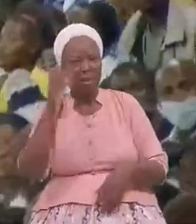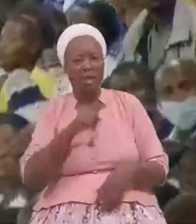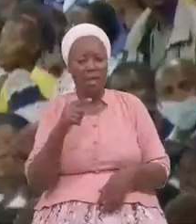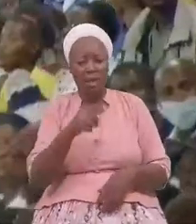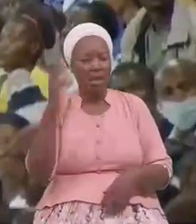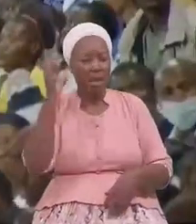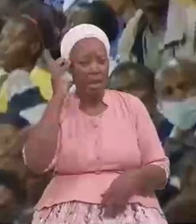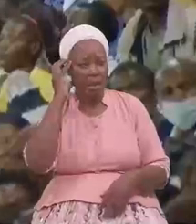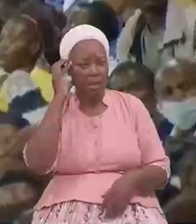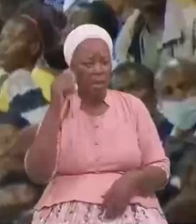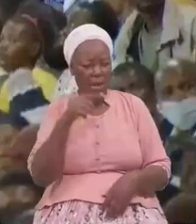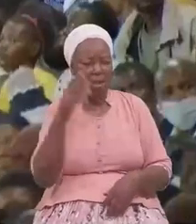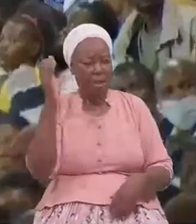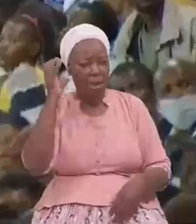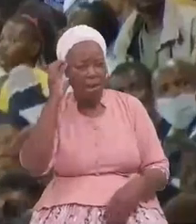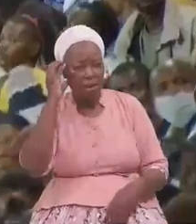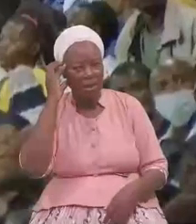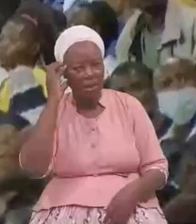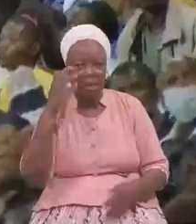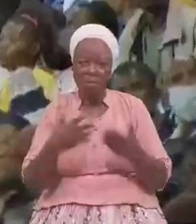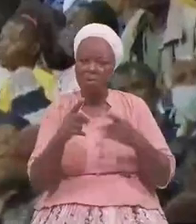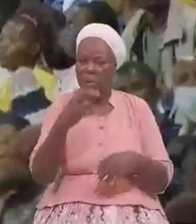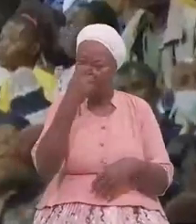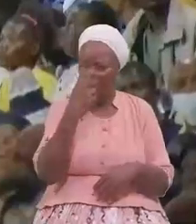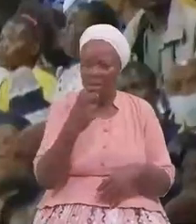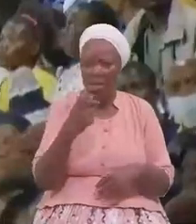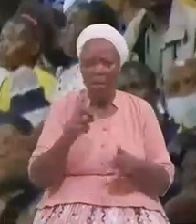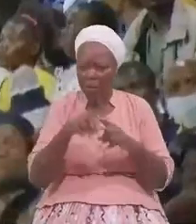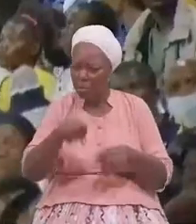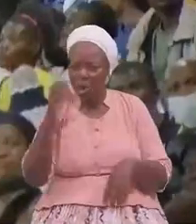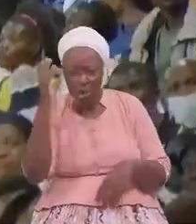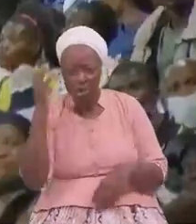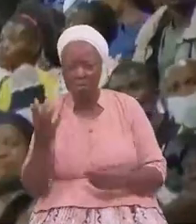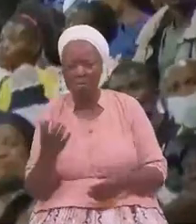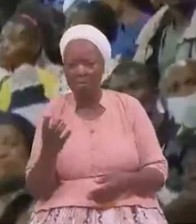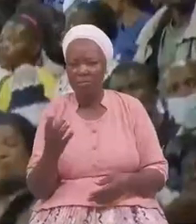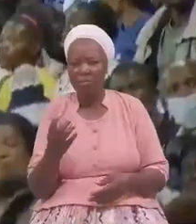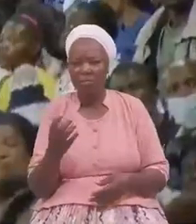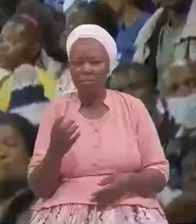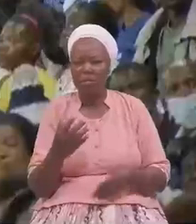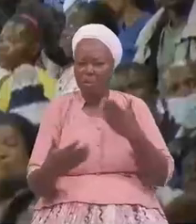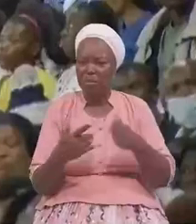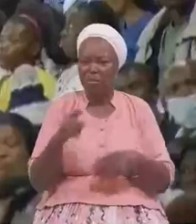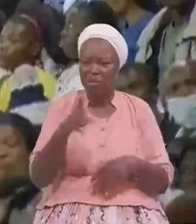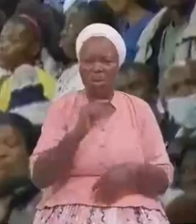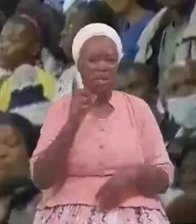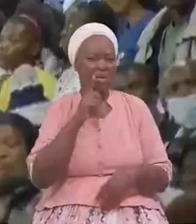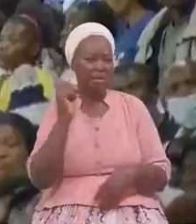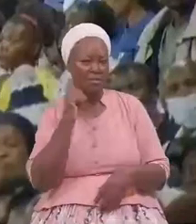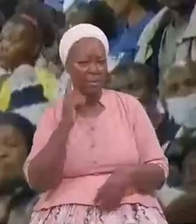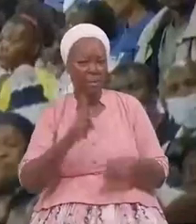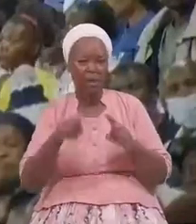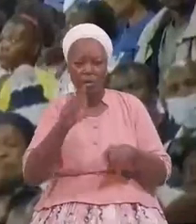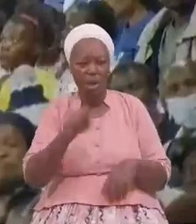Il a entendu. Peut-être que tu es aveugle, mais tu peux entendre. Peut-être que tu es sourd, mais tu peux